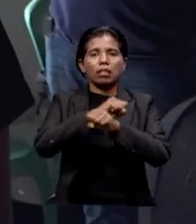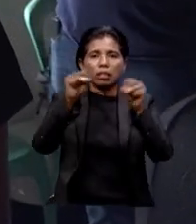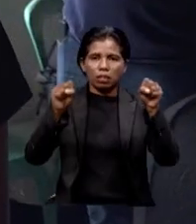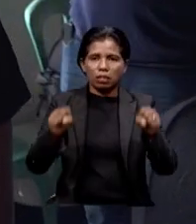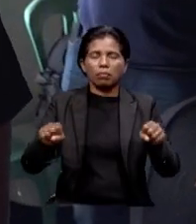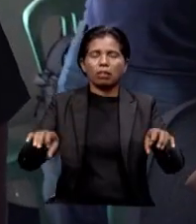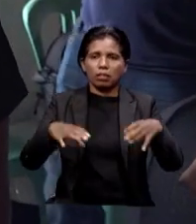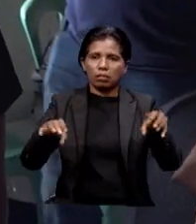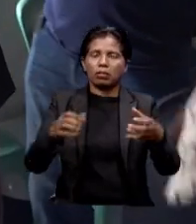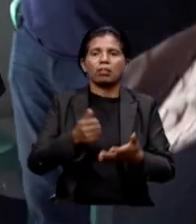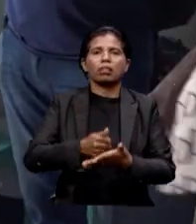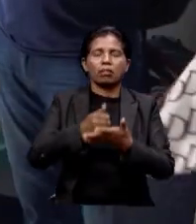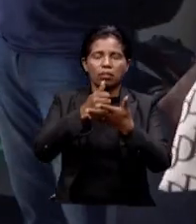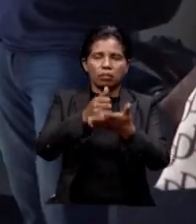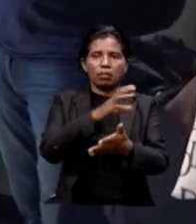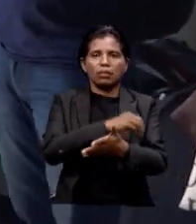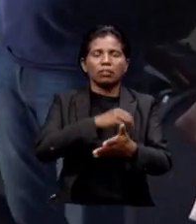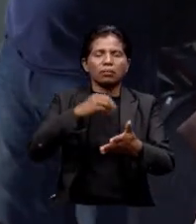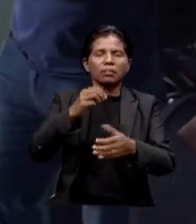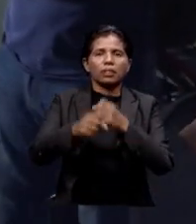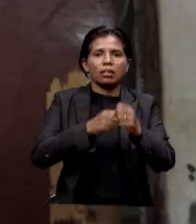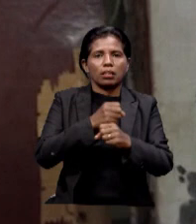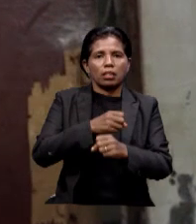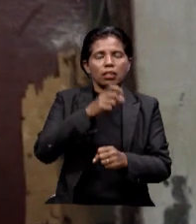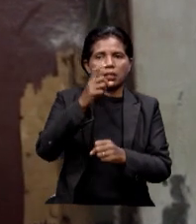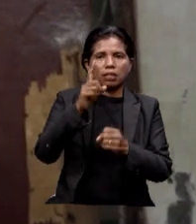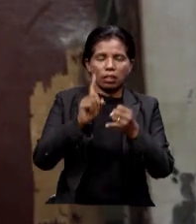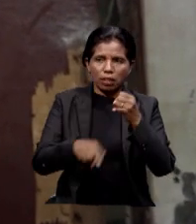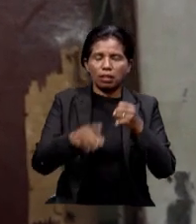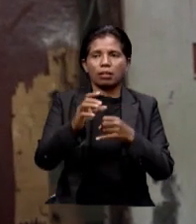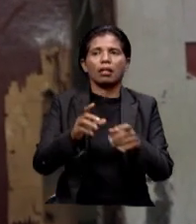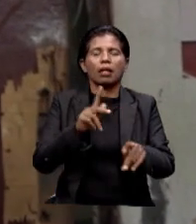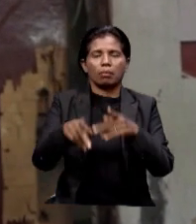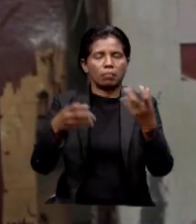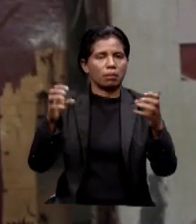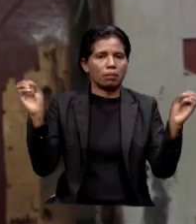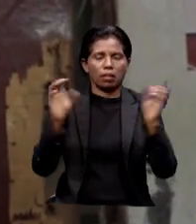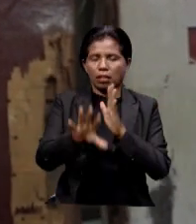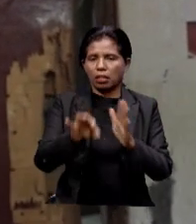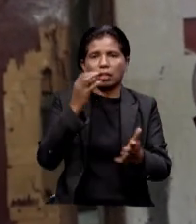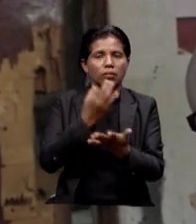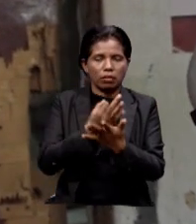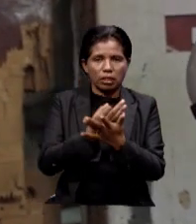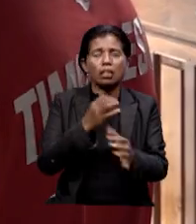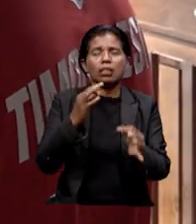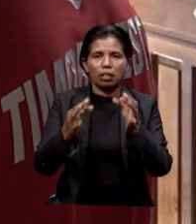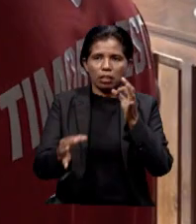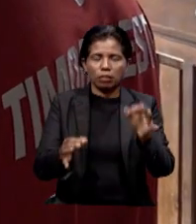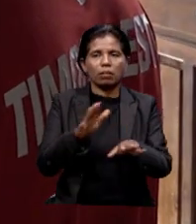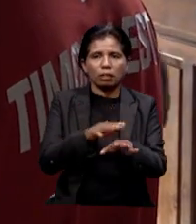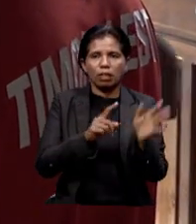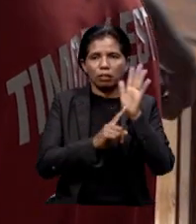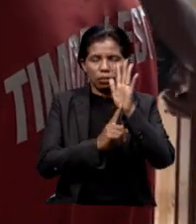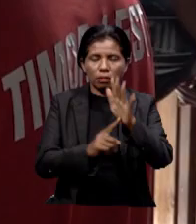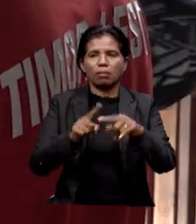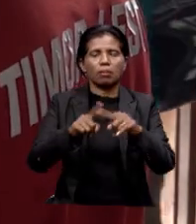dólar americano atu sua fin do ano ne tamba beneficiário barak maklaheta mas ke antes ne hal ona reclamação mai